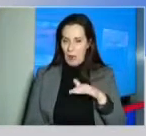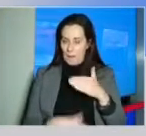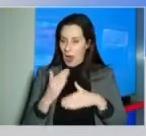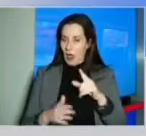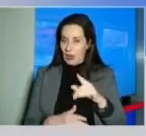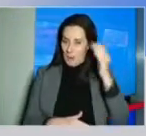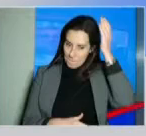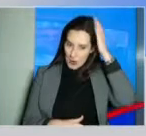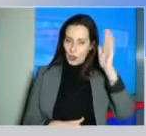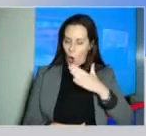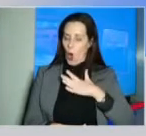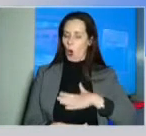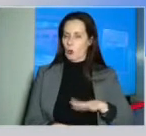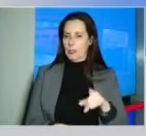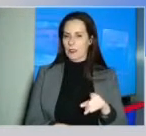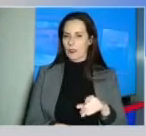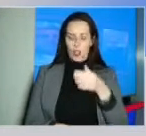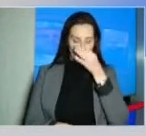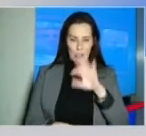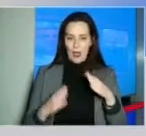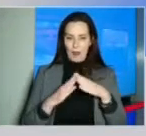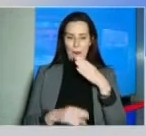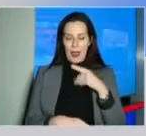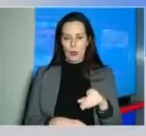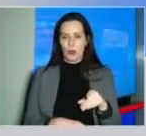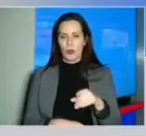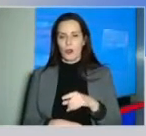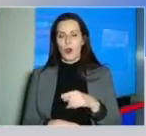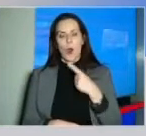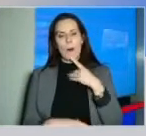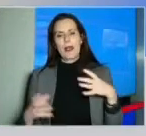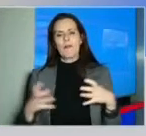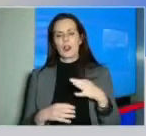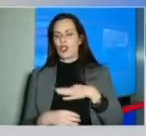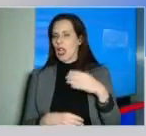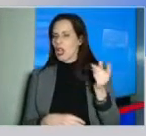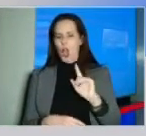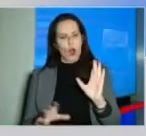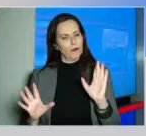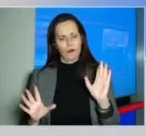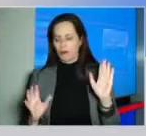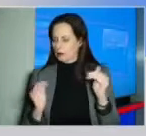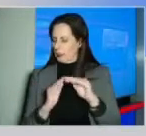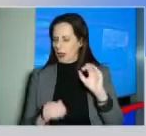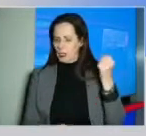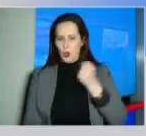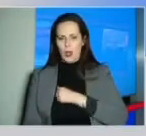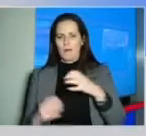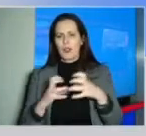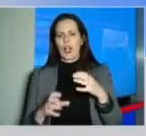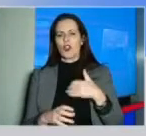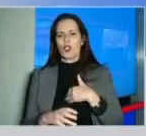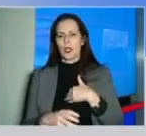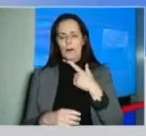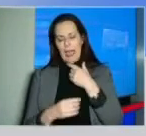שלדעתי נפתלי בנט מכוונת עליו לגמרי. כשהוא עזב את הבית היהודי, הוא הצהיר, המפלגה שלי לא הולכת לפנות לציונות הדתית. המפלגה שלי הולכת ברור.